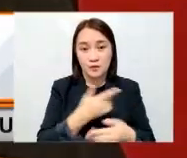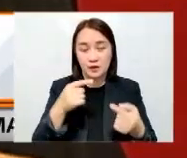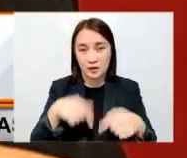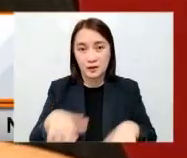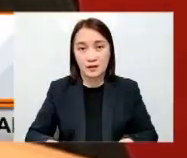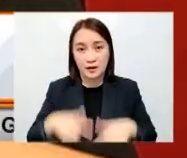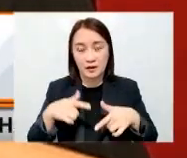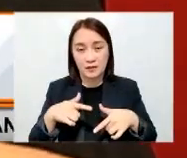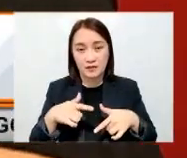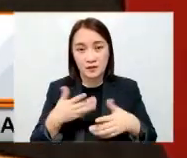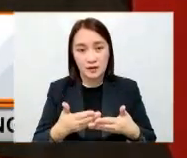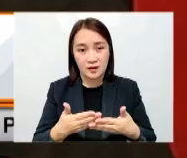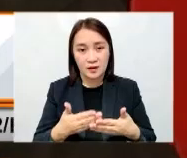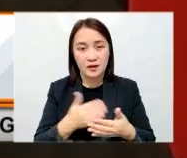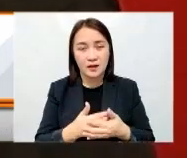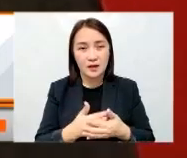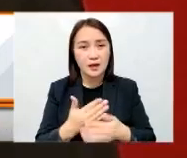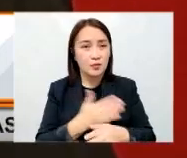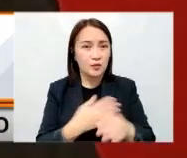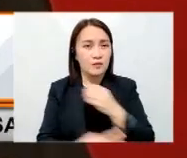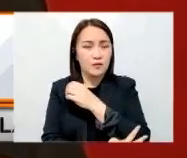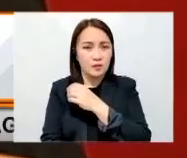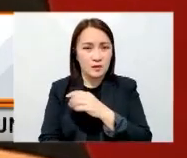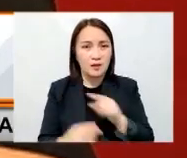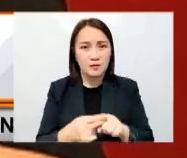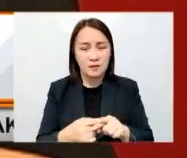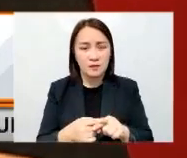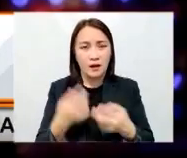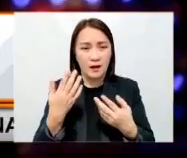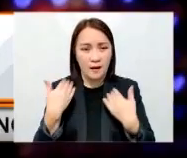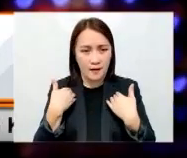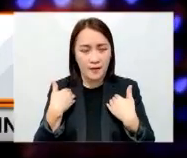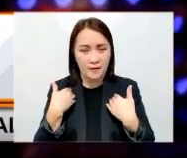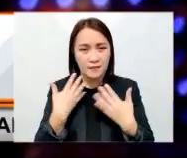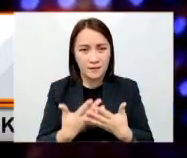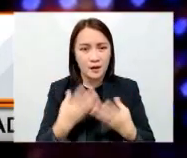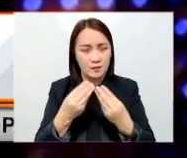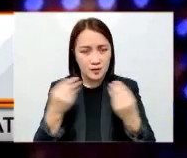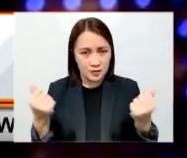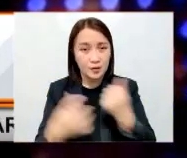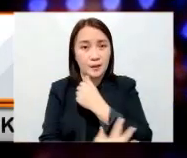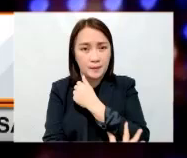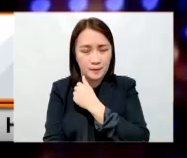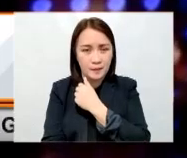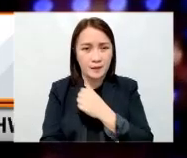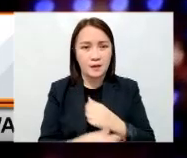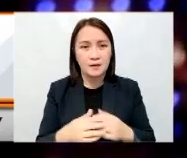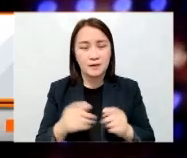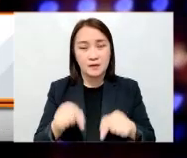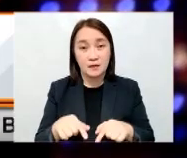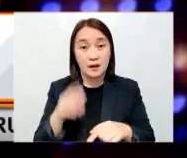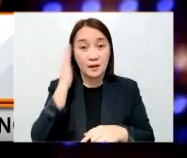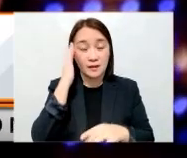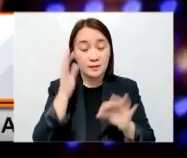ng recommendation sa Pangulo para matugunan ang problema sa kahirapan. Kilalang taga-suporta ng pamilya Marcos si Gadon. Tatlong